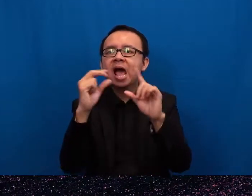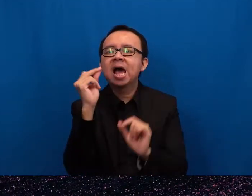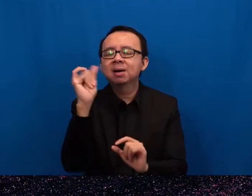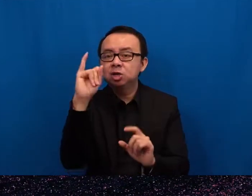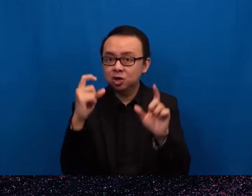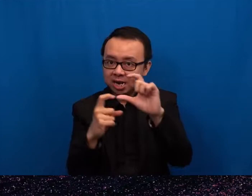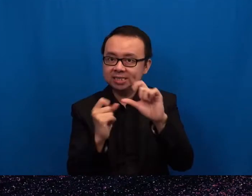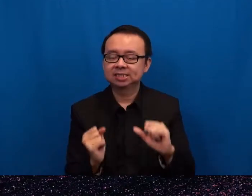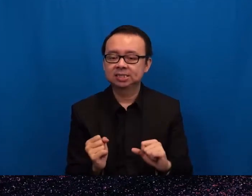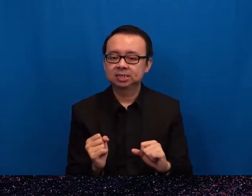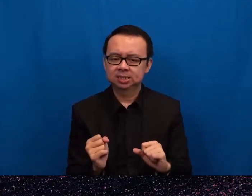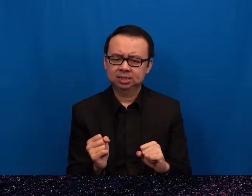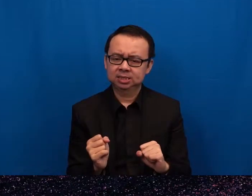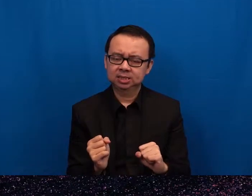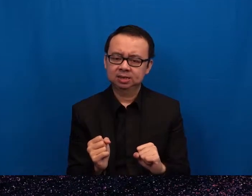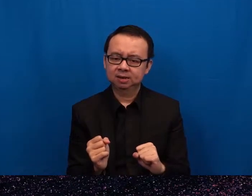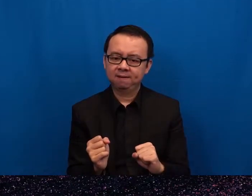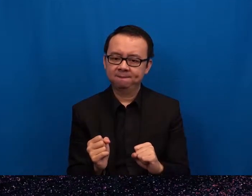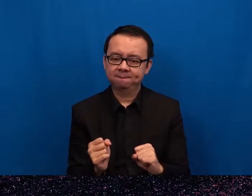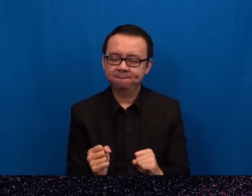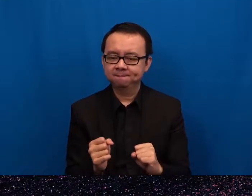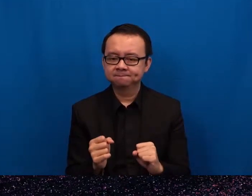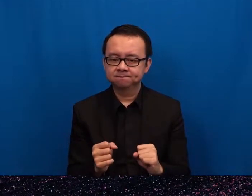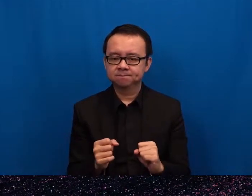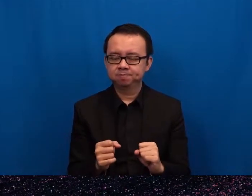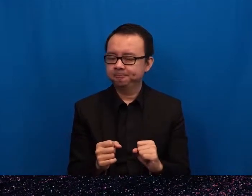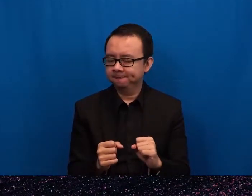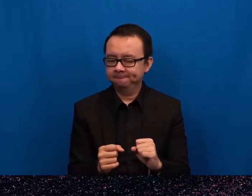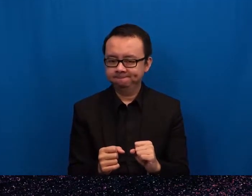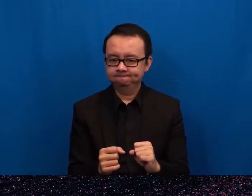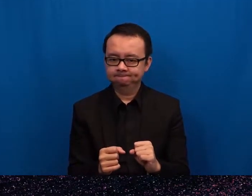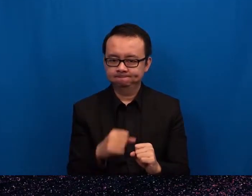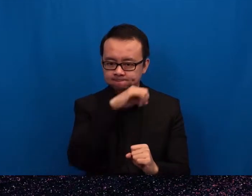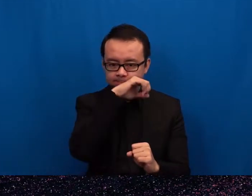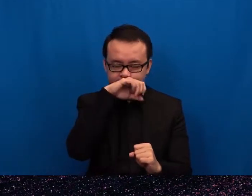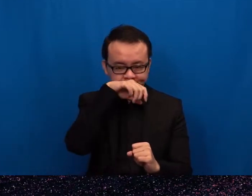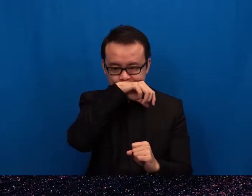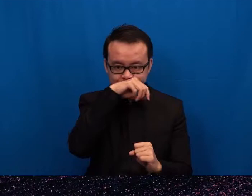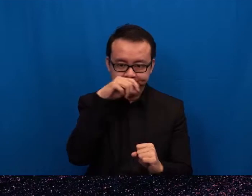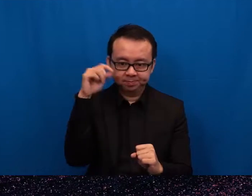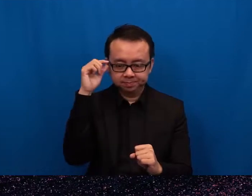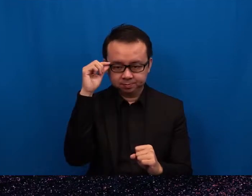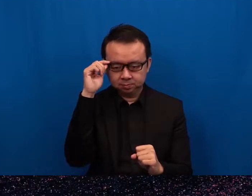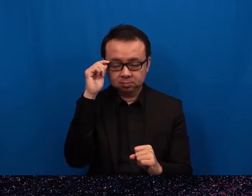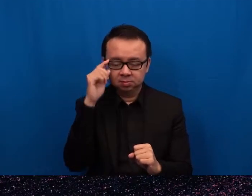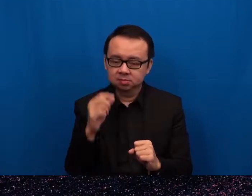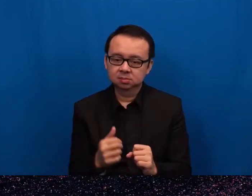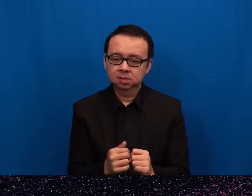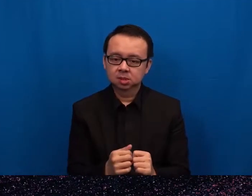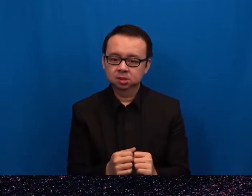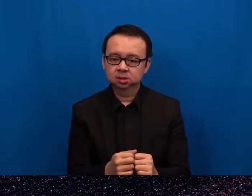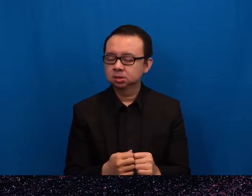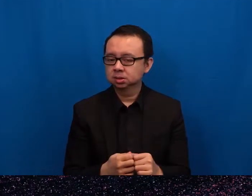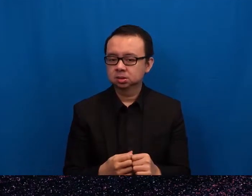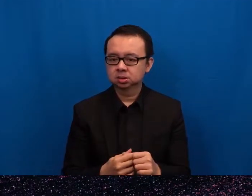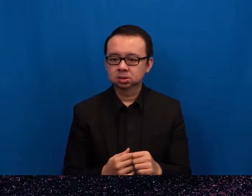seperti pekerjaan. Beberapa acara kegiatan mungkin harus terjadi suatu penyesuaian. Oh, justru membuat kita semakin